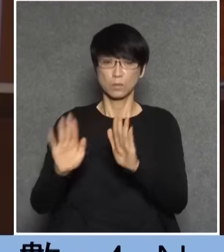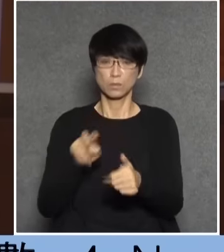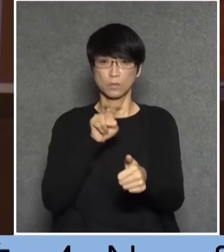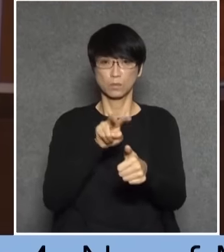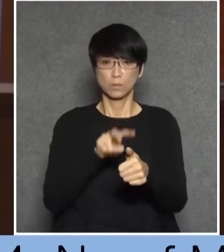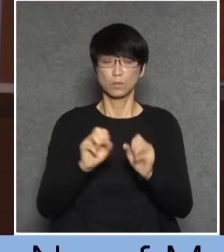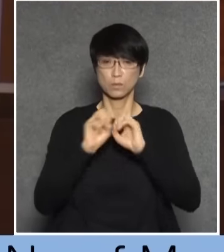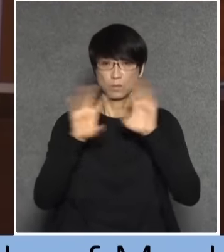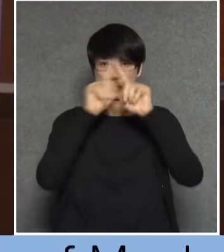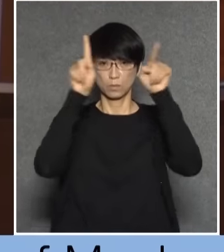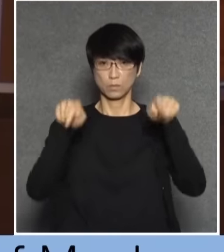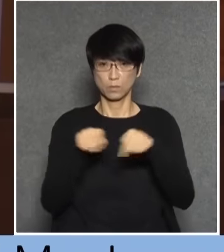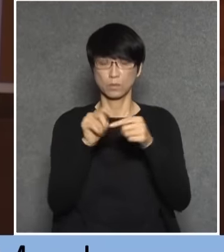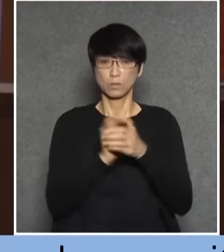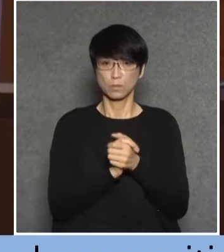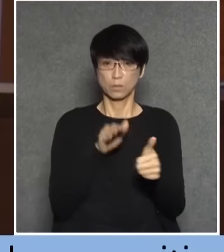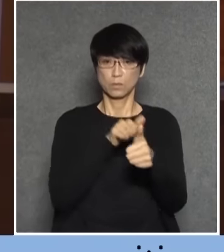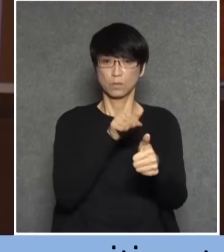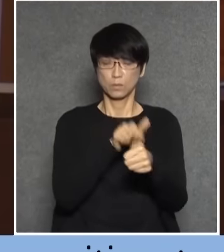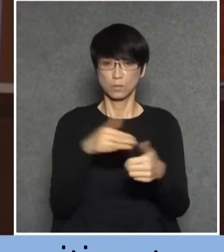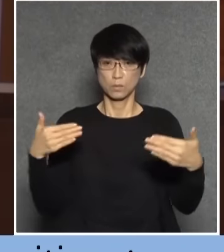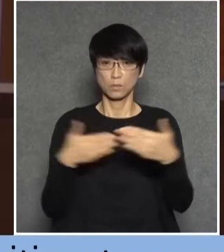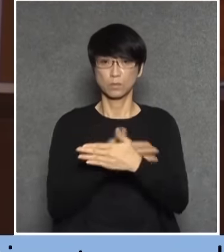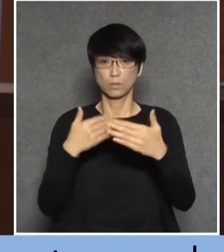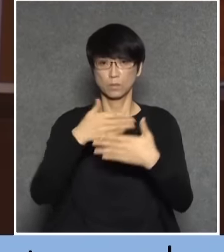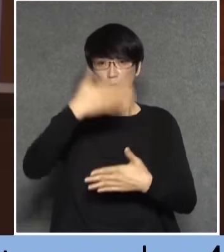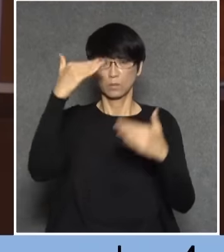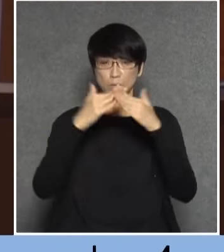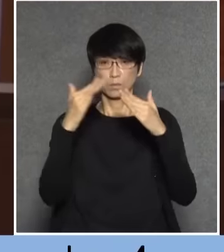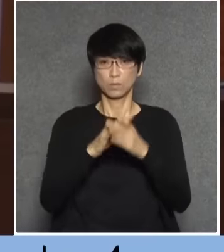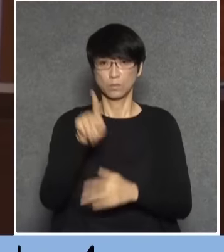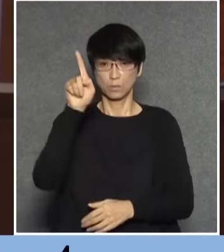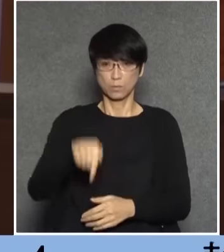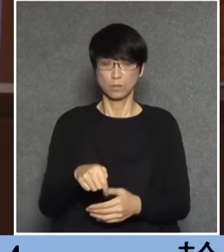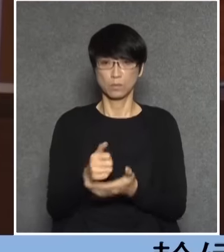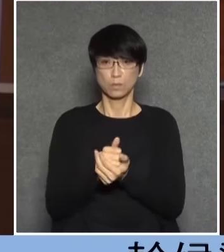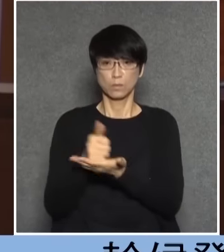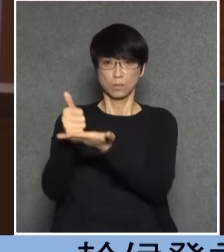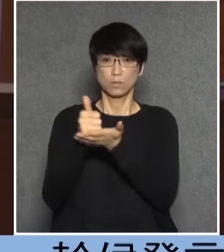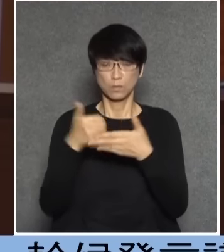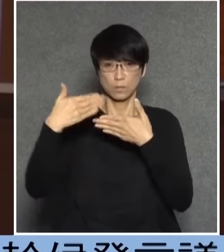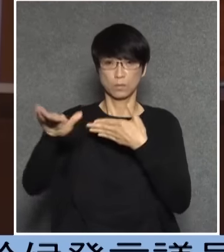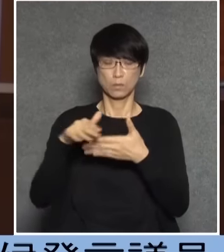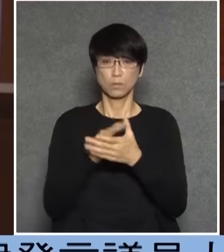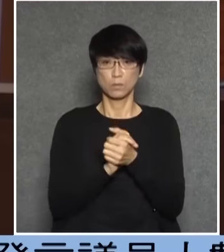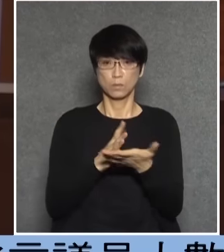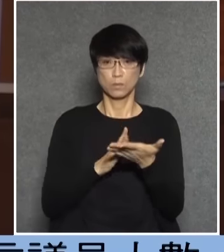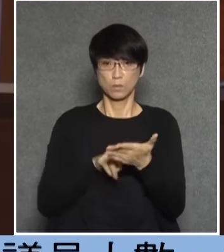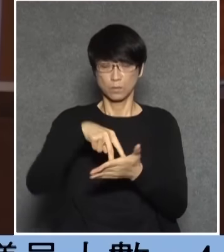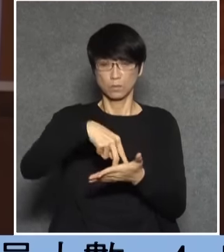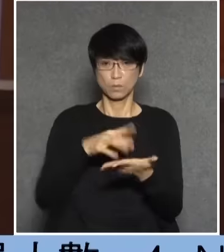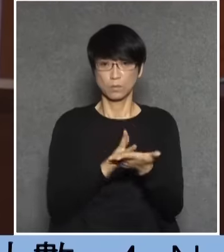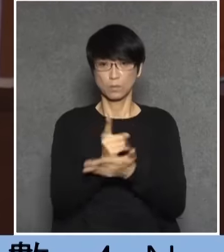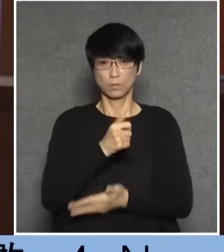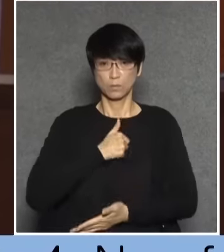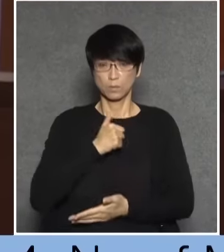發表報告，促請運房局考慮立即委請外間的獨立專家評估該管理系統的